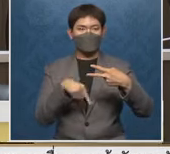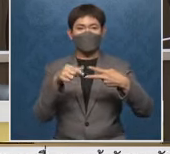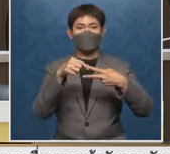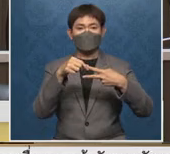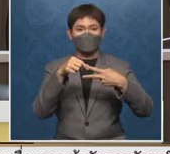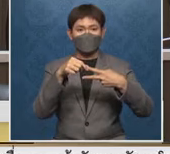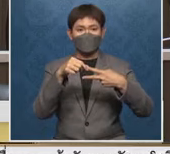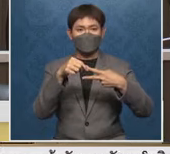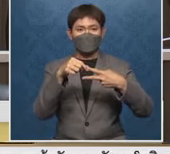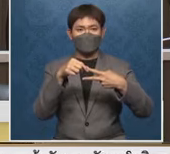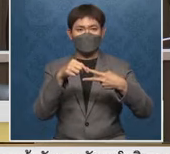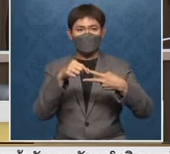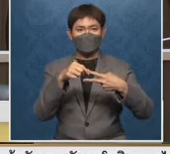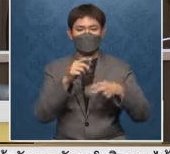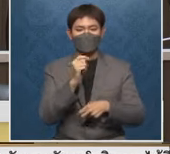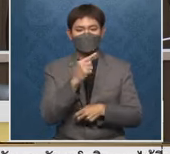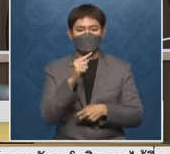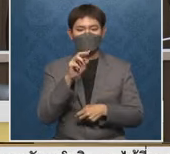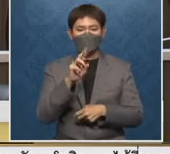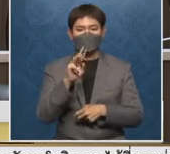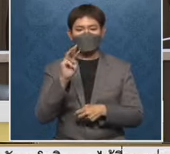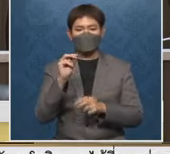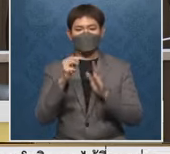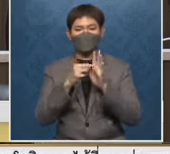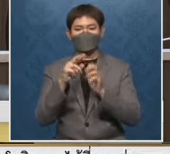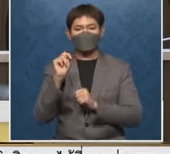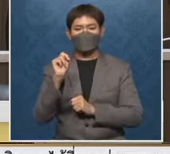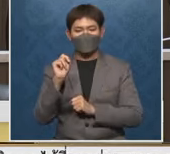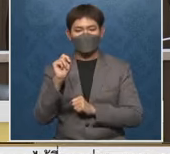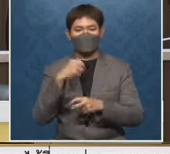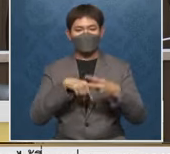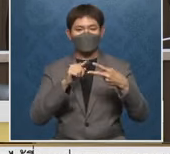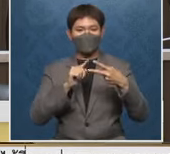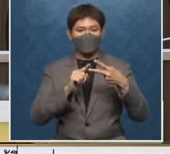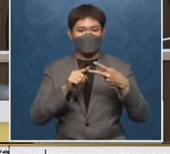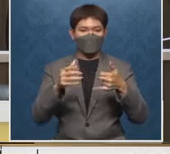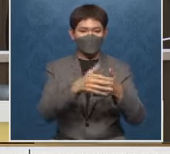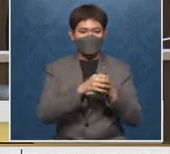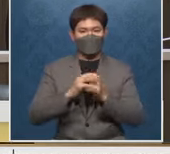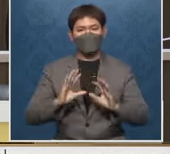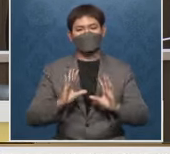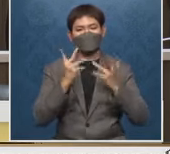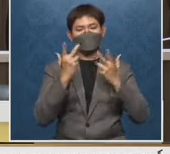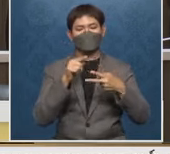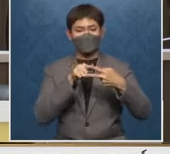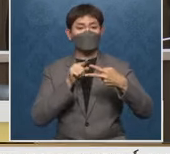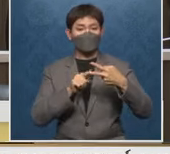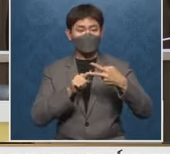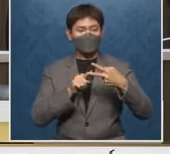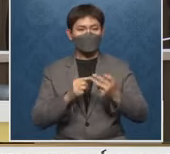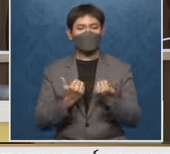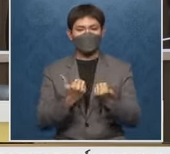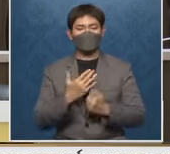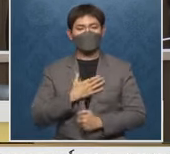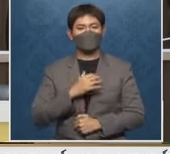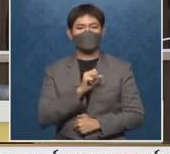คือการทรมานคำที่2คือการกระทำให้บุคคลสูญหายดิฉันเป็นสมา